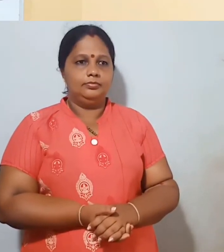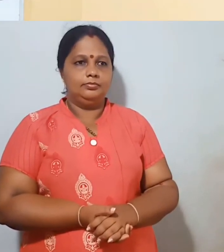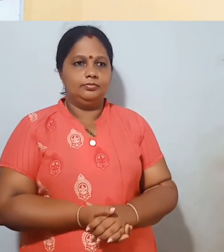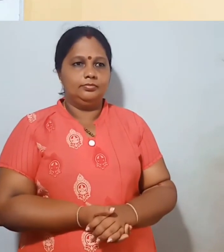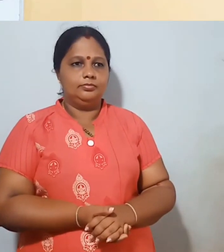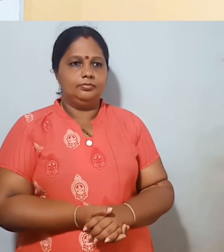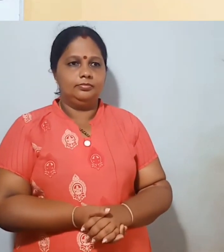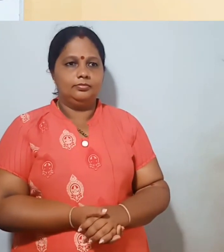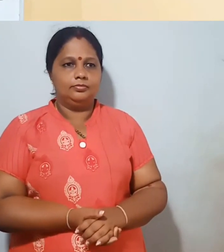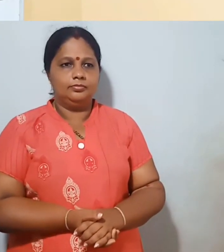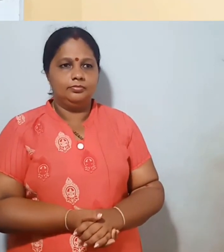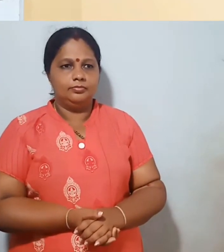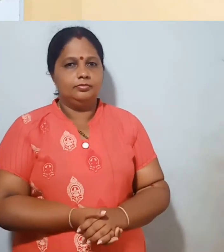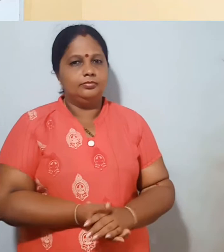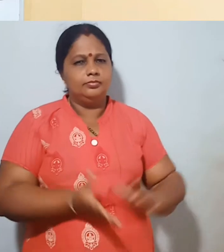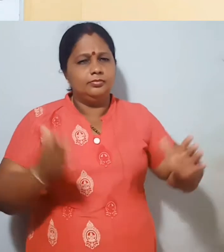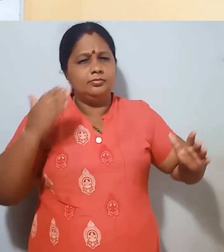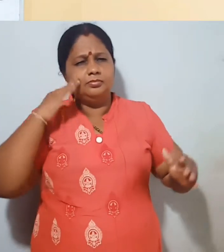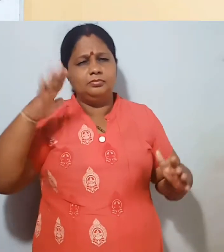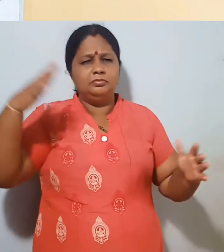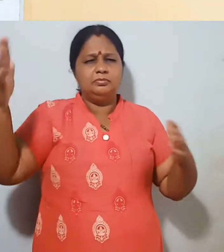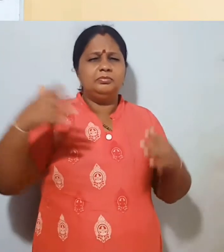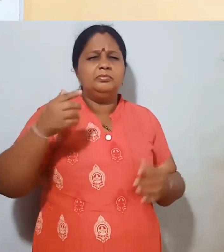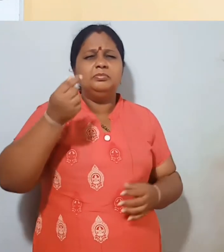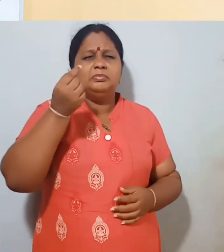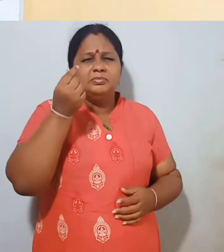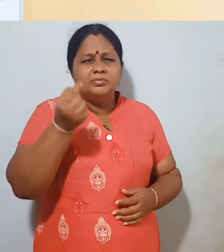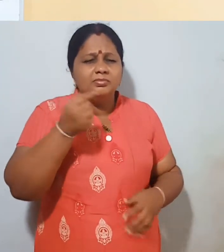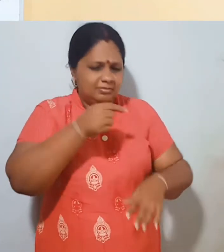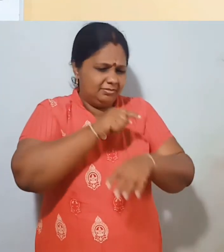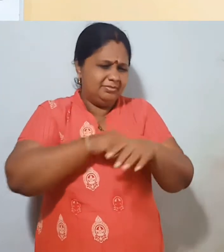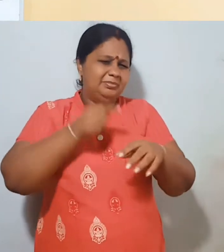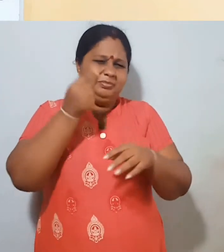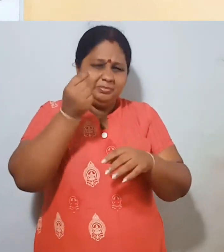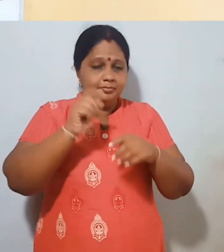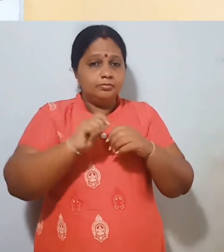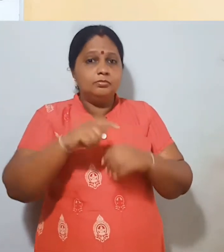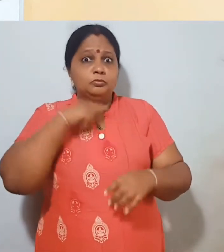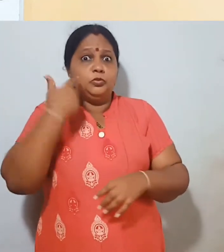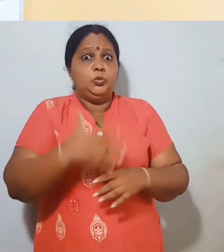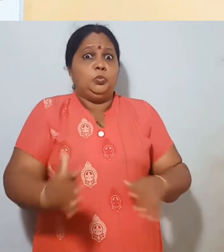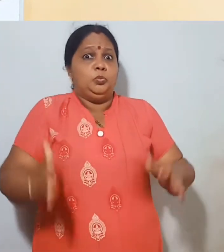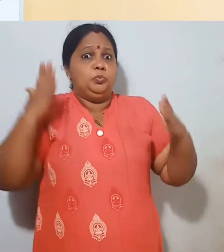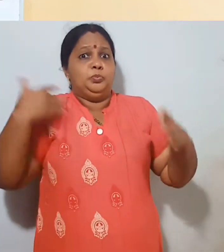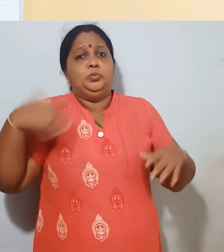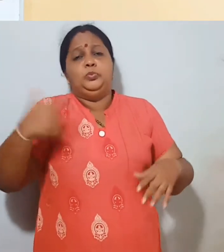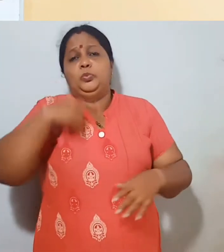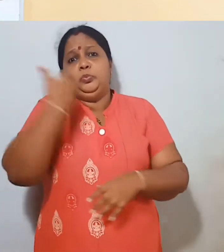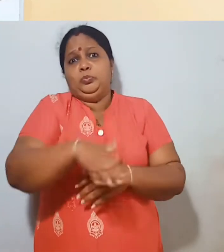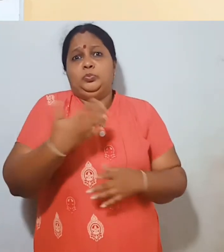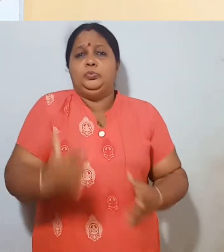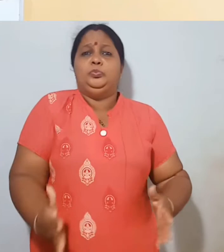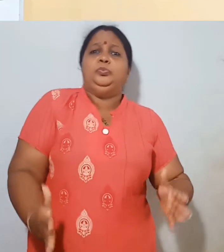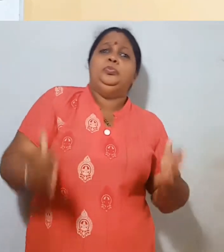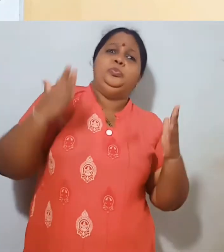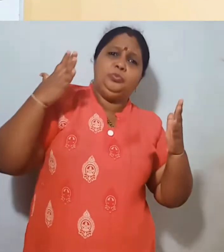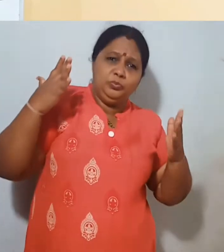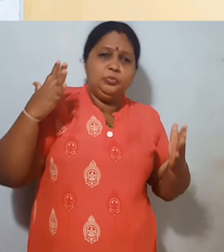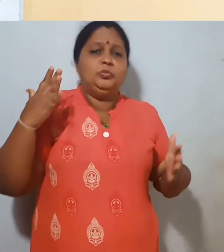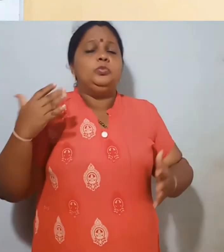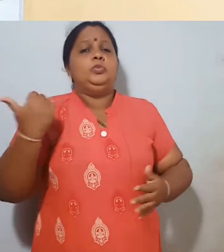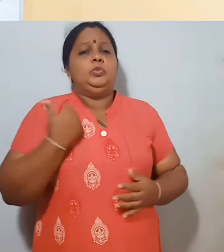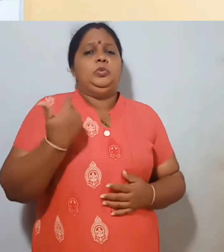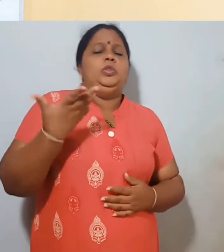கணவர் வருவாங்க ஹாஸ்பிட்டலுக்கு சின்ன ஒரு காயத்தோட, டாக்டர் நிறைய ரத்தம் போயிட்டு டாக்டர், நிறைய ரத்தம் போயிட்டு டாக்டர் வருவாங்க. எந்த பெரிய